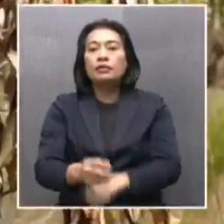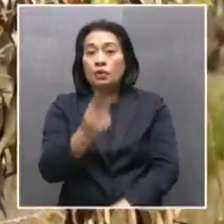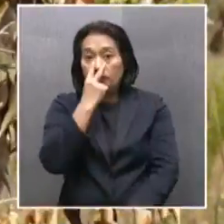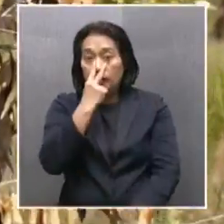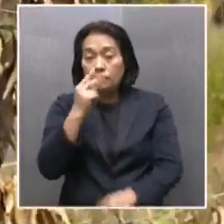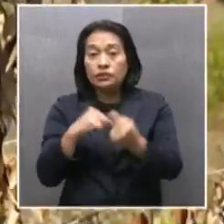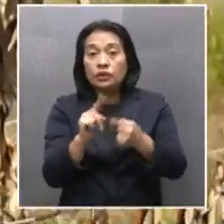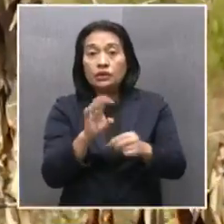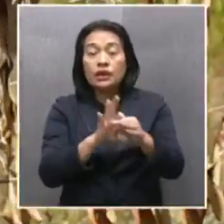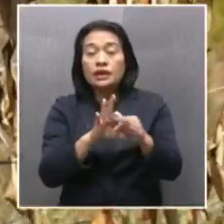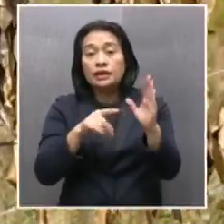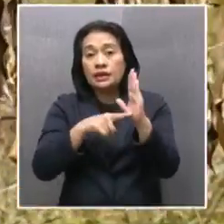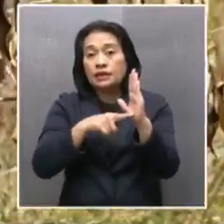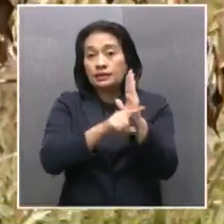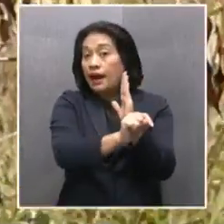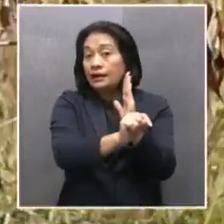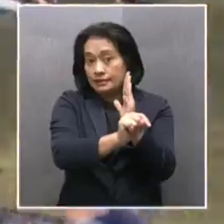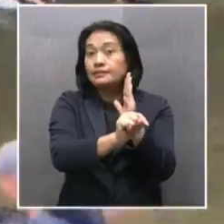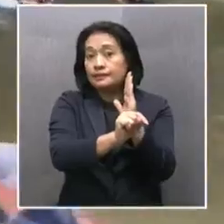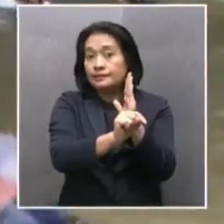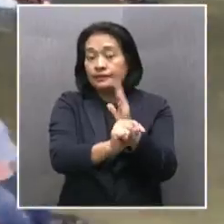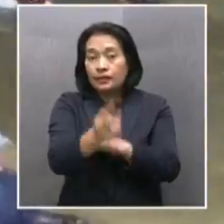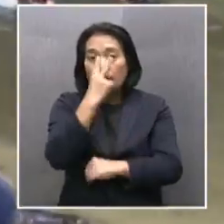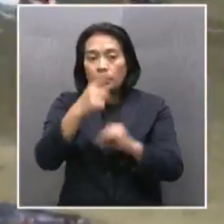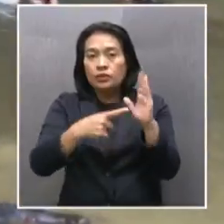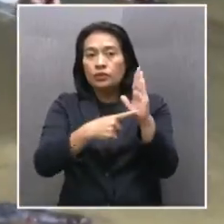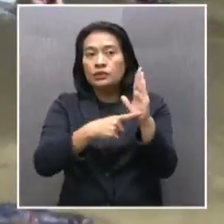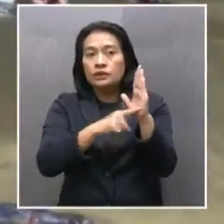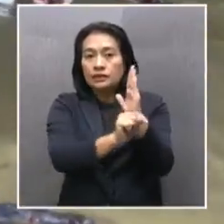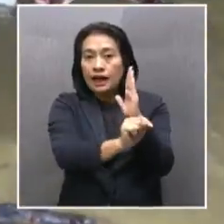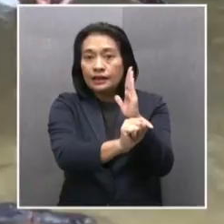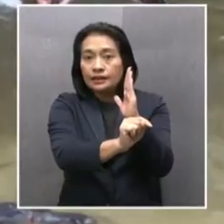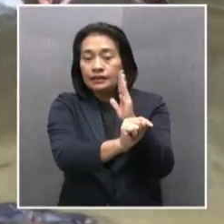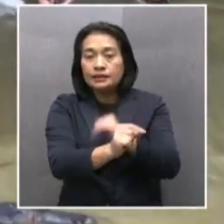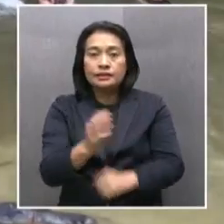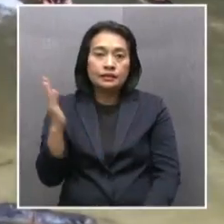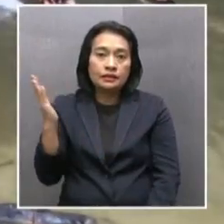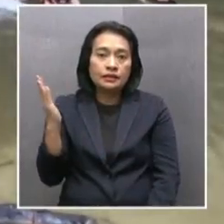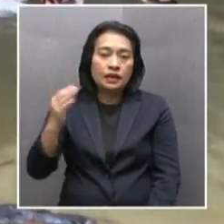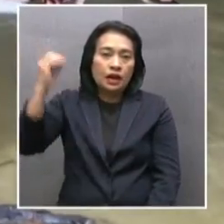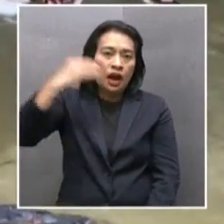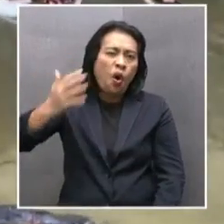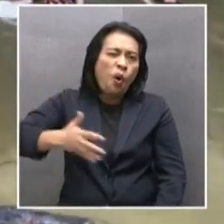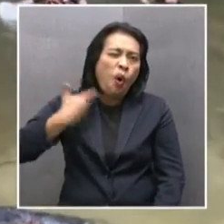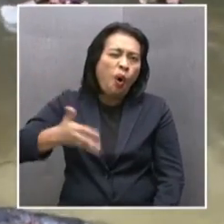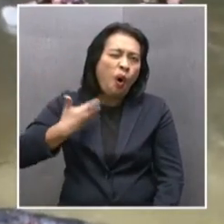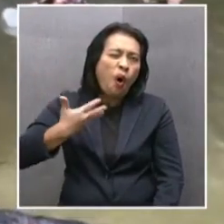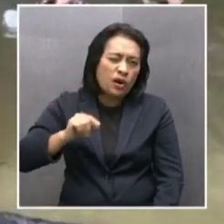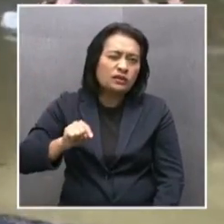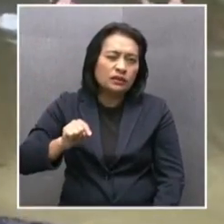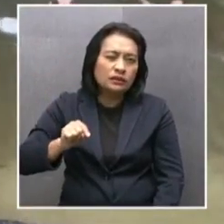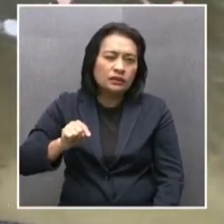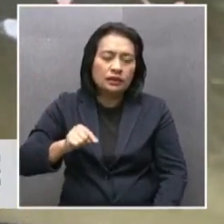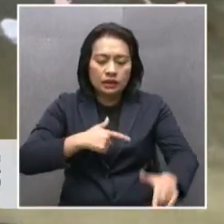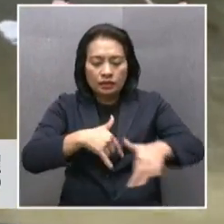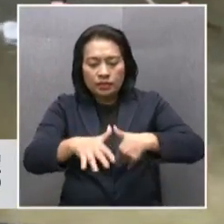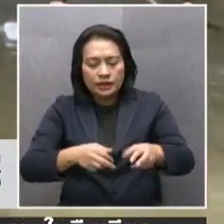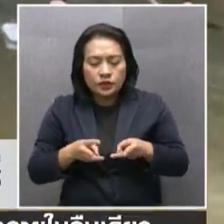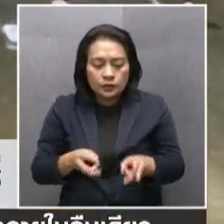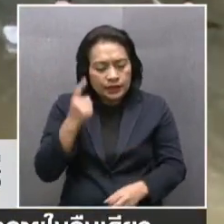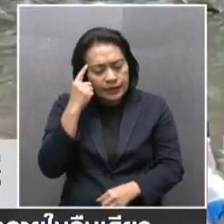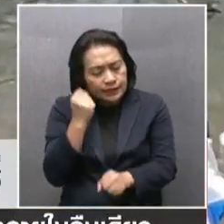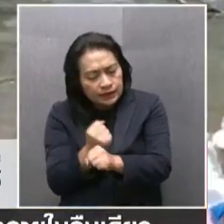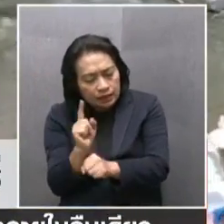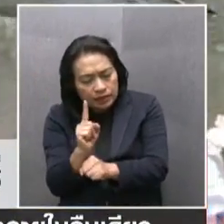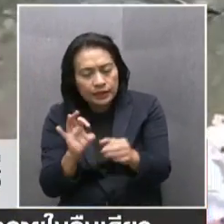ที่จังหวัดตราดกันบ้างนะครับที่จังหวัดตราดเนี่ยอากาศก็ร้อนอบอ้าวโดยเฉพาะช่วงกลางวันประชาชนก็หาวิธีคลายร้อนสิ